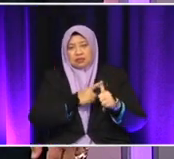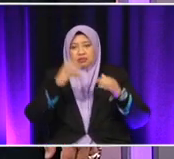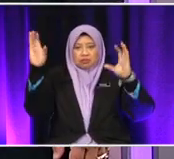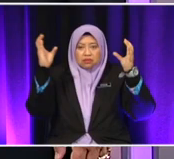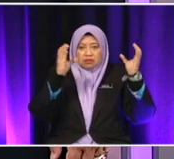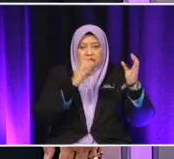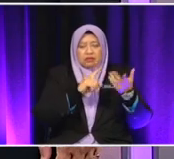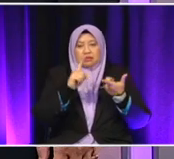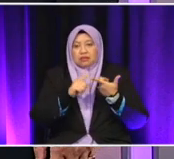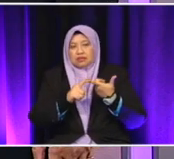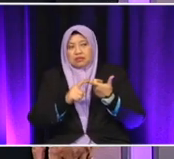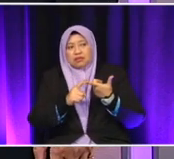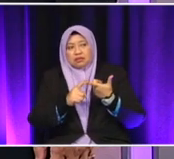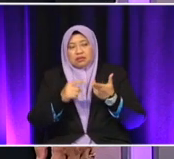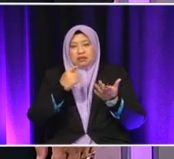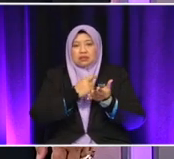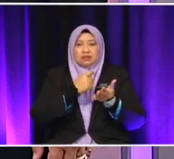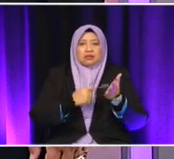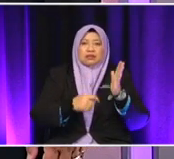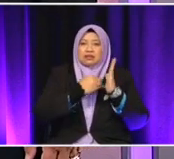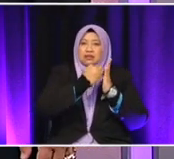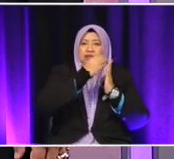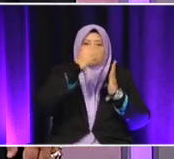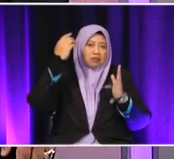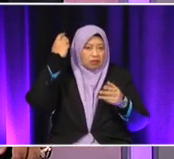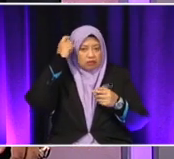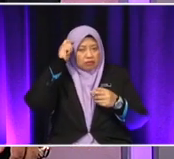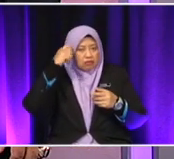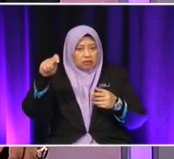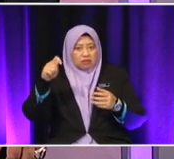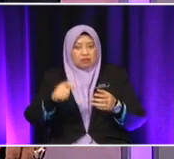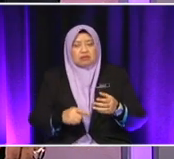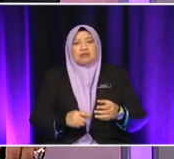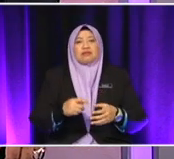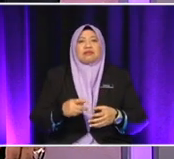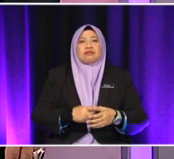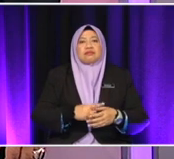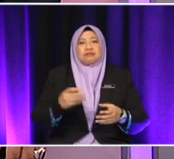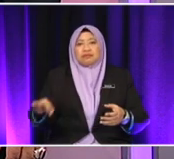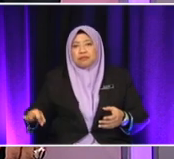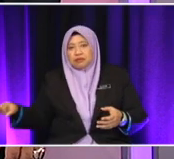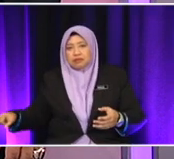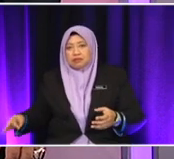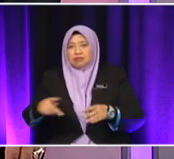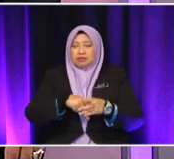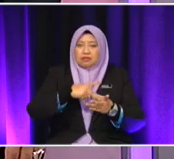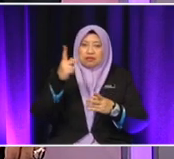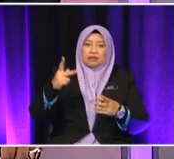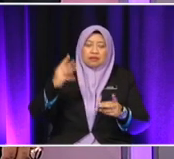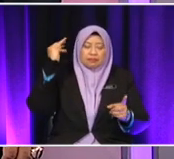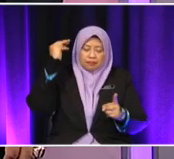kita ada tingkat teknologi kita ada harga faktur pengeluaran kita ada Mad lama pengeluaran